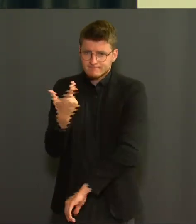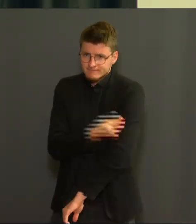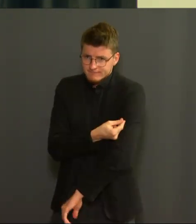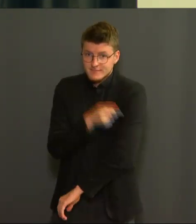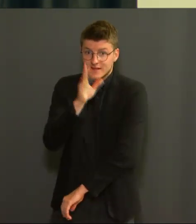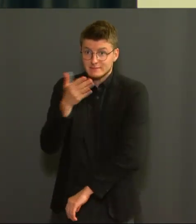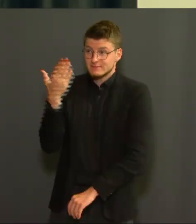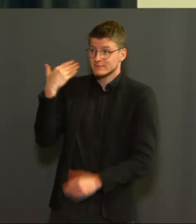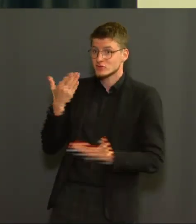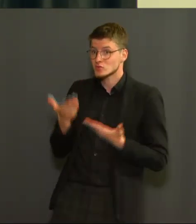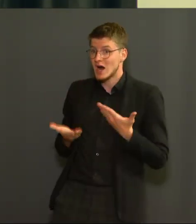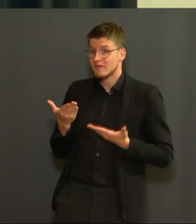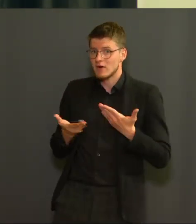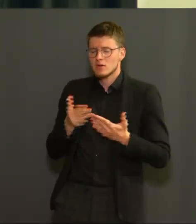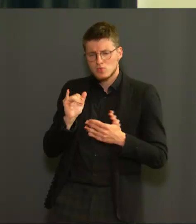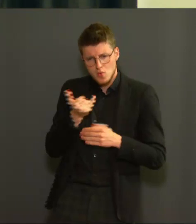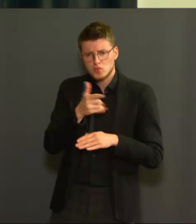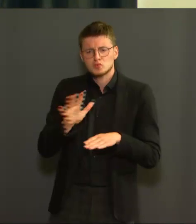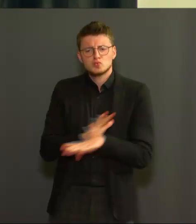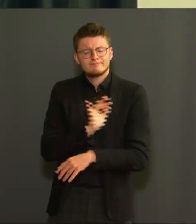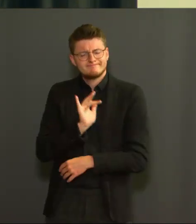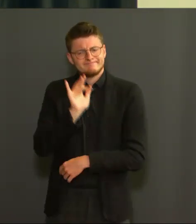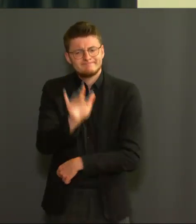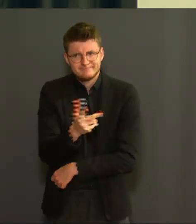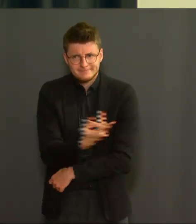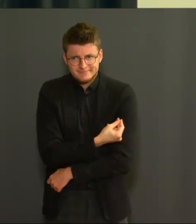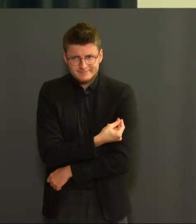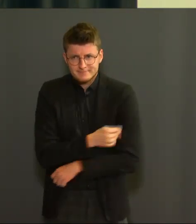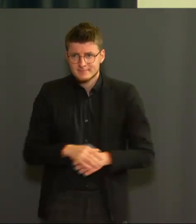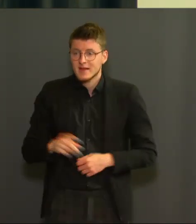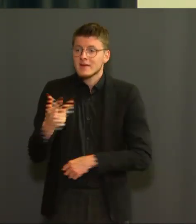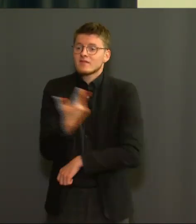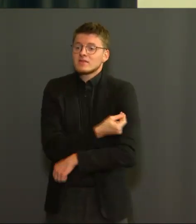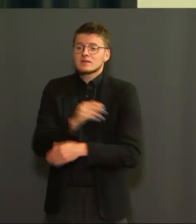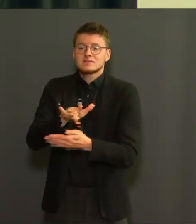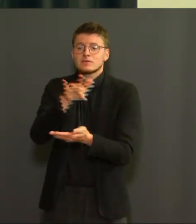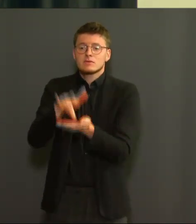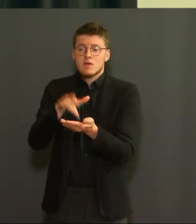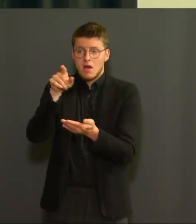De vaccinatiecentra blijven de hele zomer open en ze zullen je met open armen ontvangen.